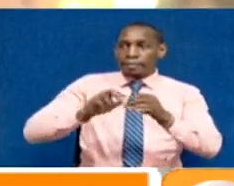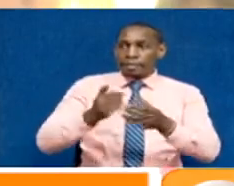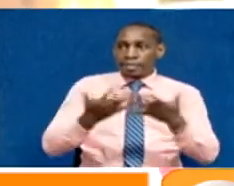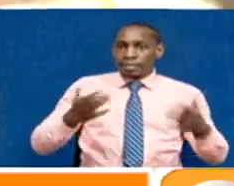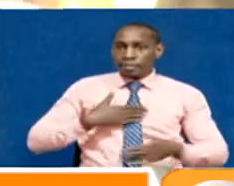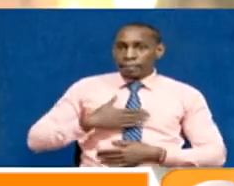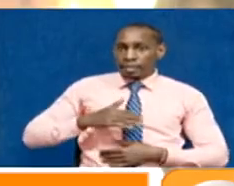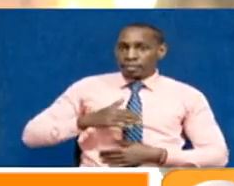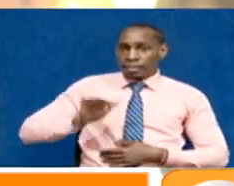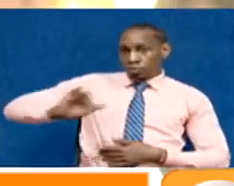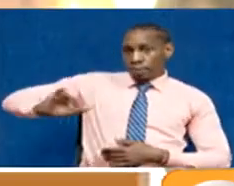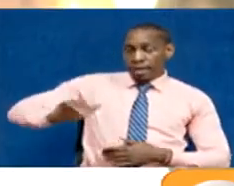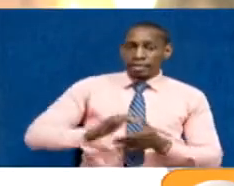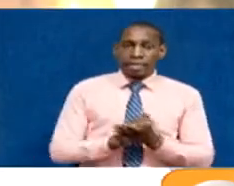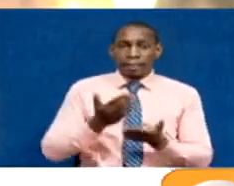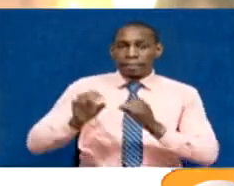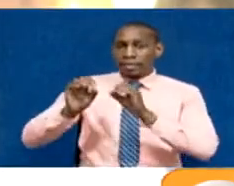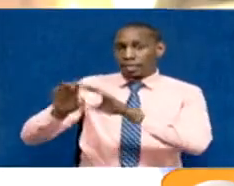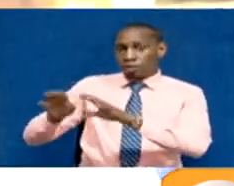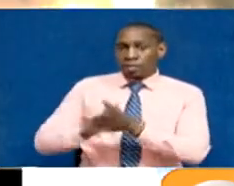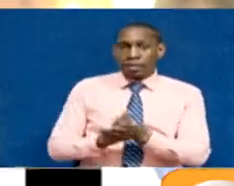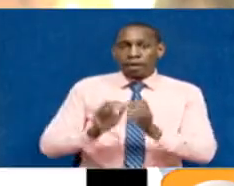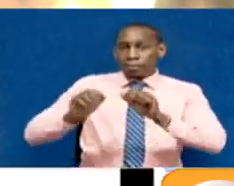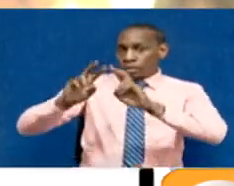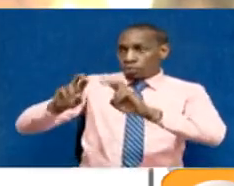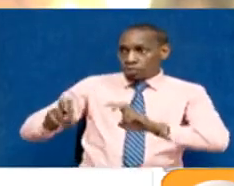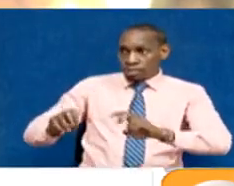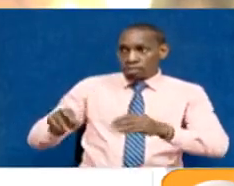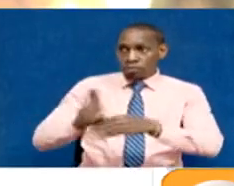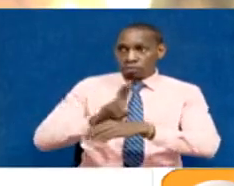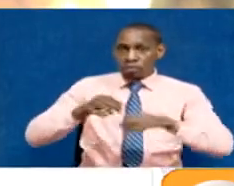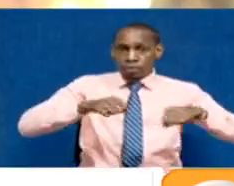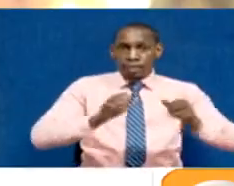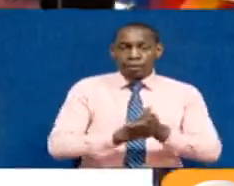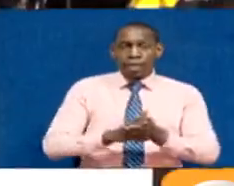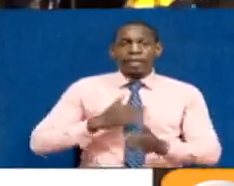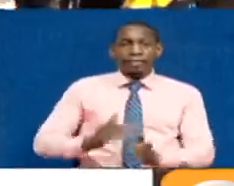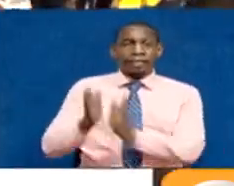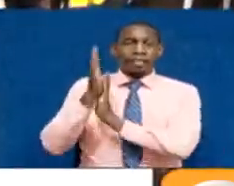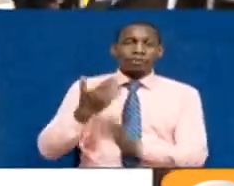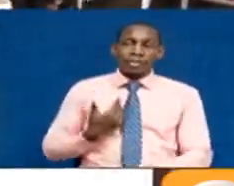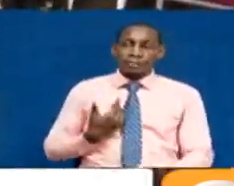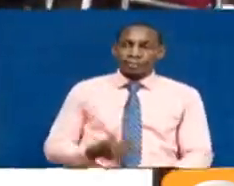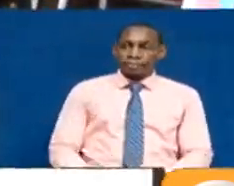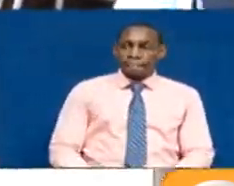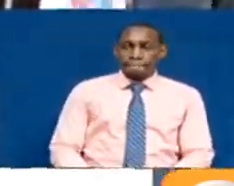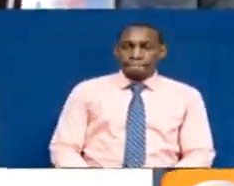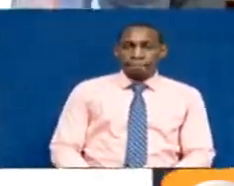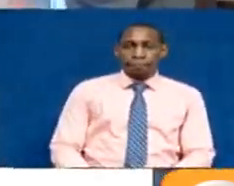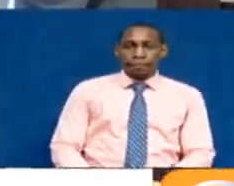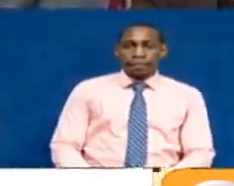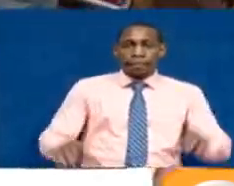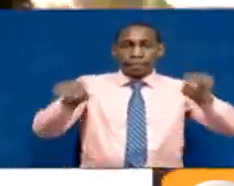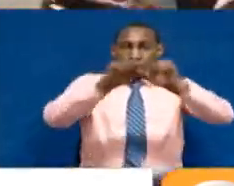yangu ibaki nayo, ama in case tupoteane, naweza trace kupitia hii. Kwa hivyo there is some security. Ni mpangilio